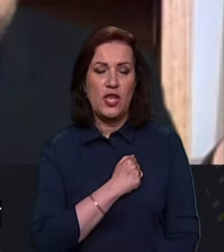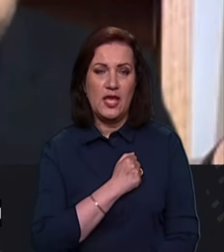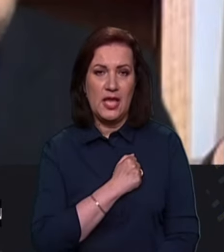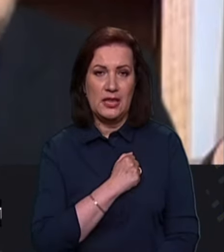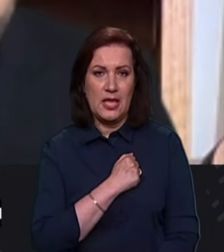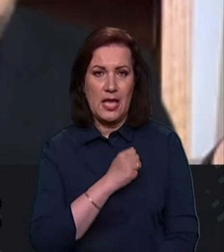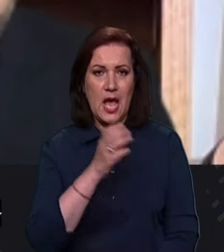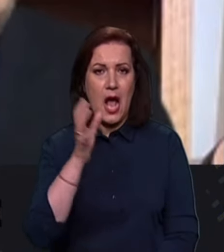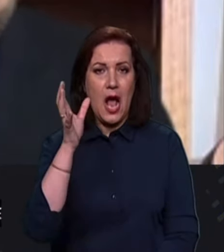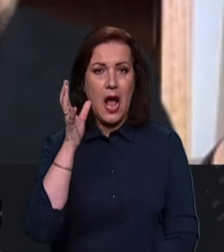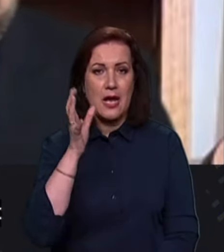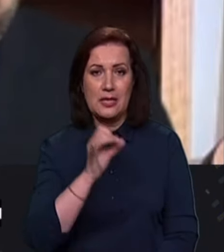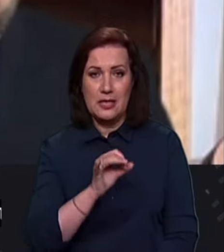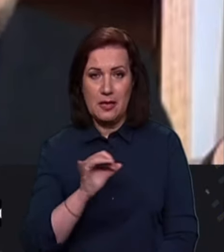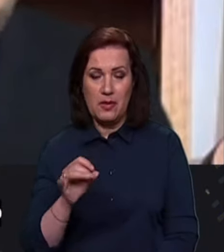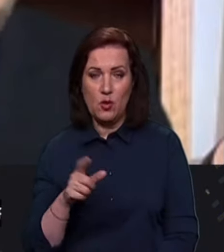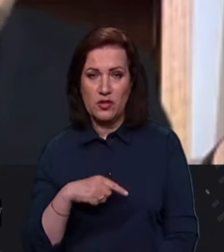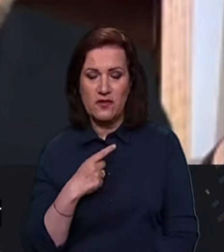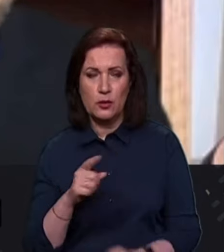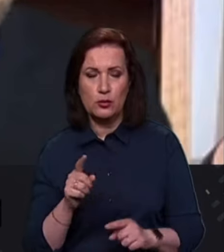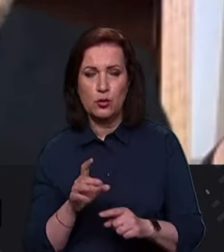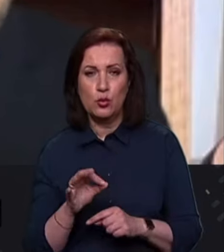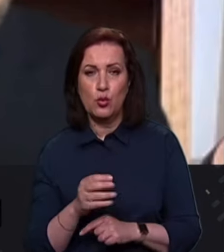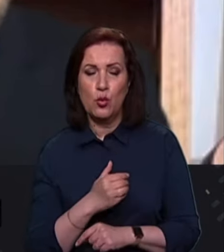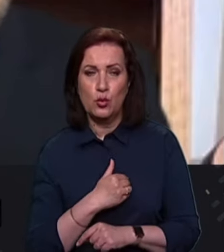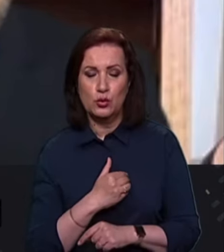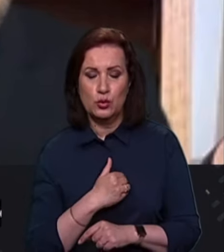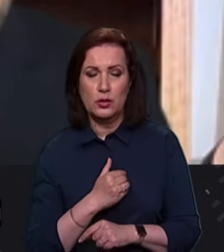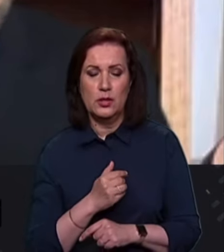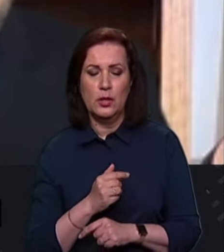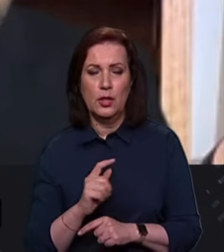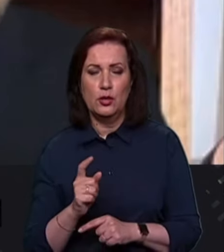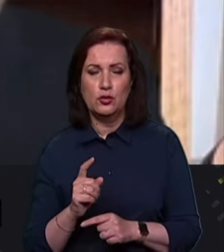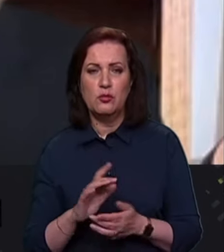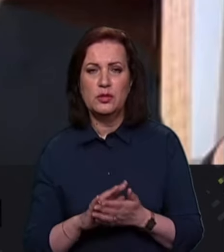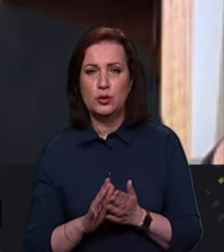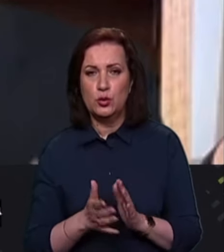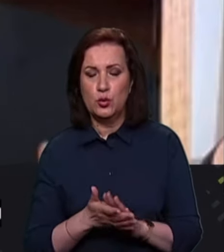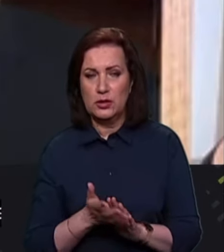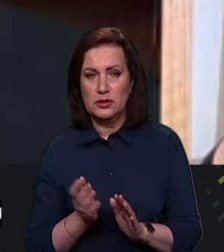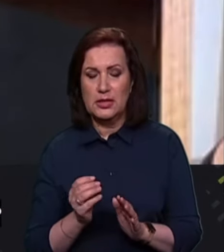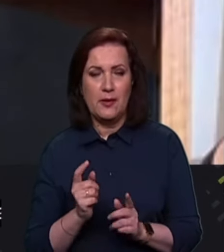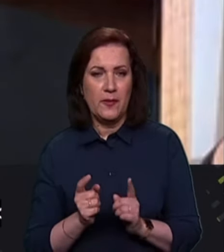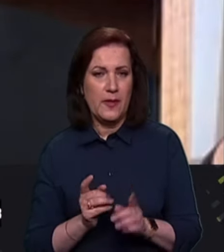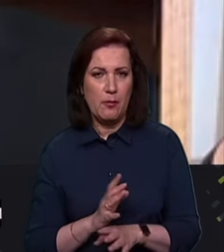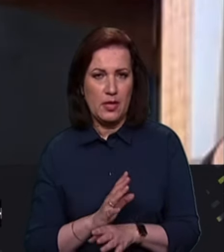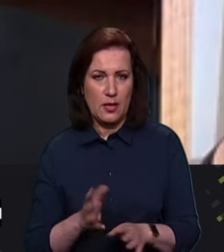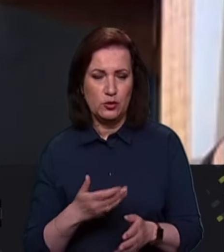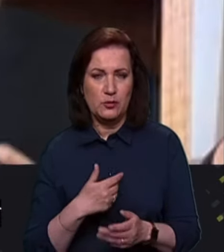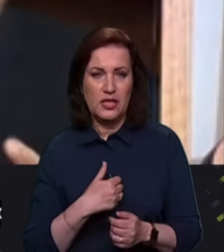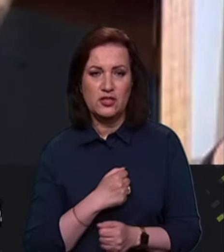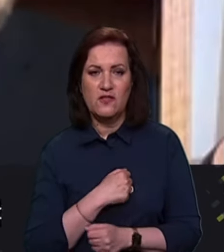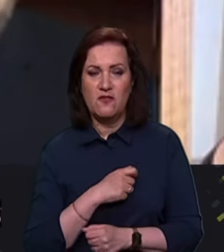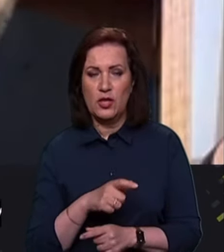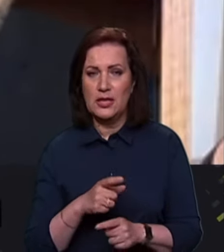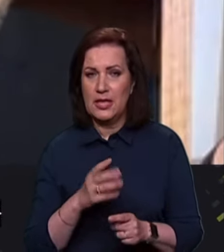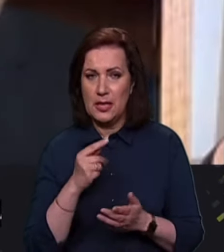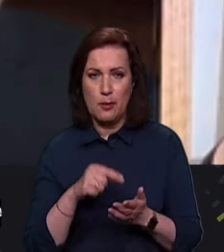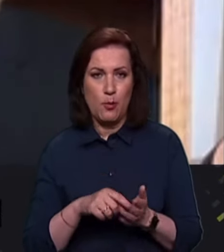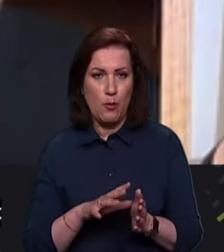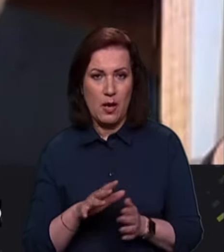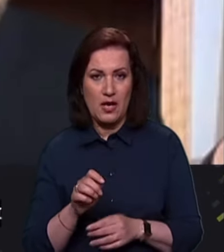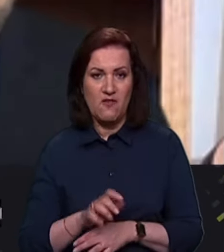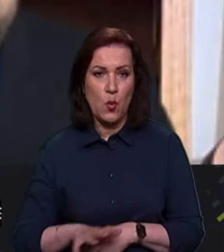военной академии, и он говорил о том, что он хочет, чтобы ситуация не менялась, чтобы наши военные не попали